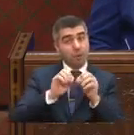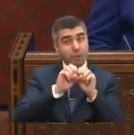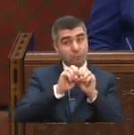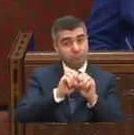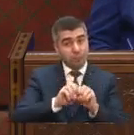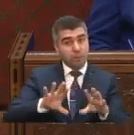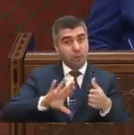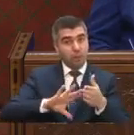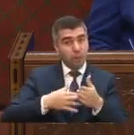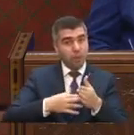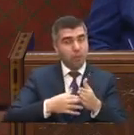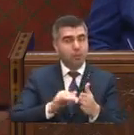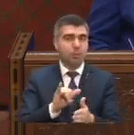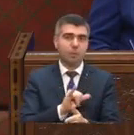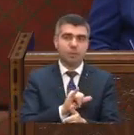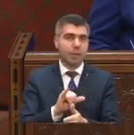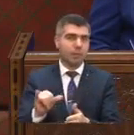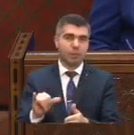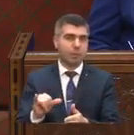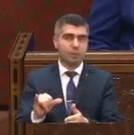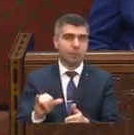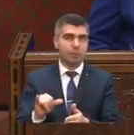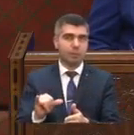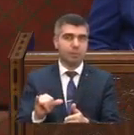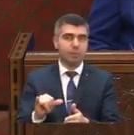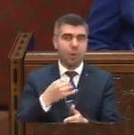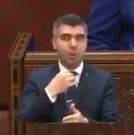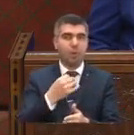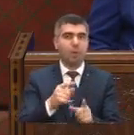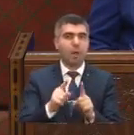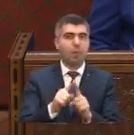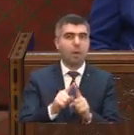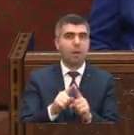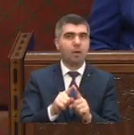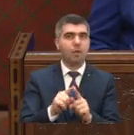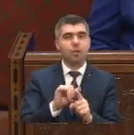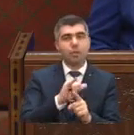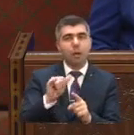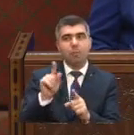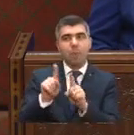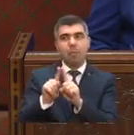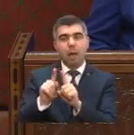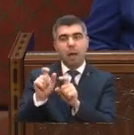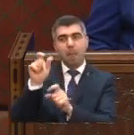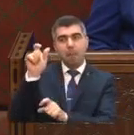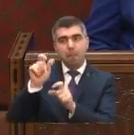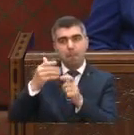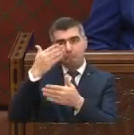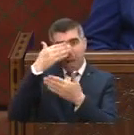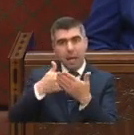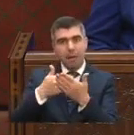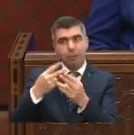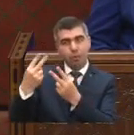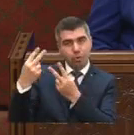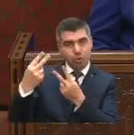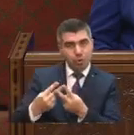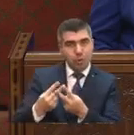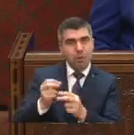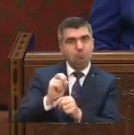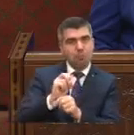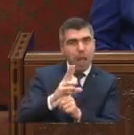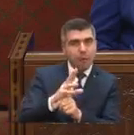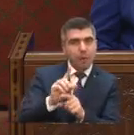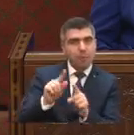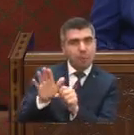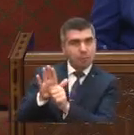جزء بما تفضل منه. لا يمكن لاحد ان يسمح بان يهان المغاربه لا هنا ولا من تكونوا جايين من الخارج.